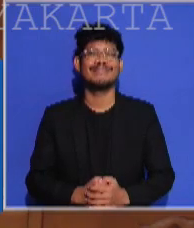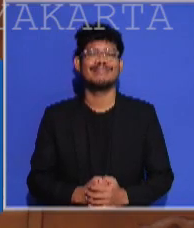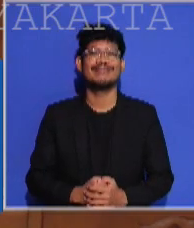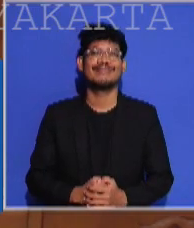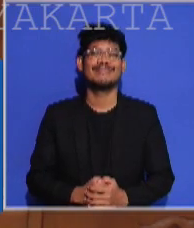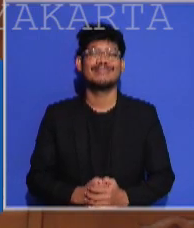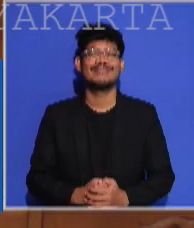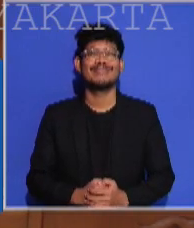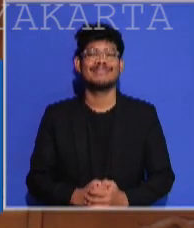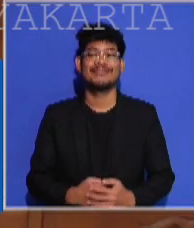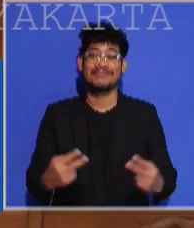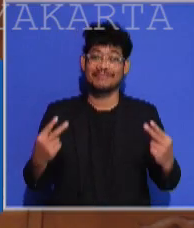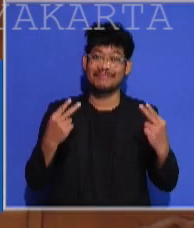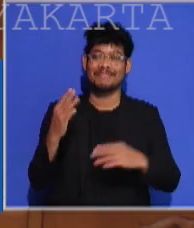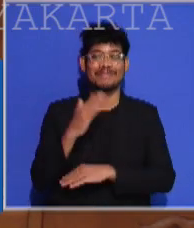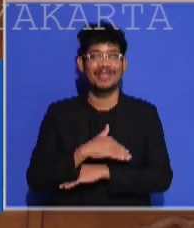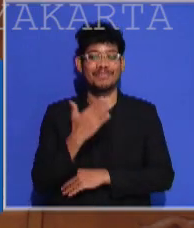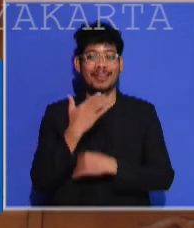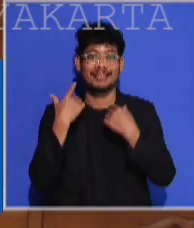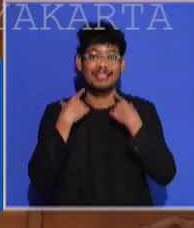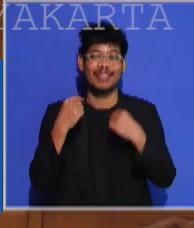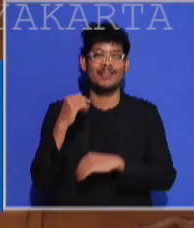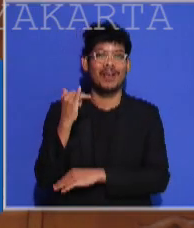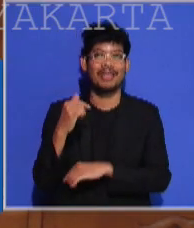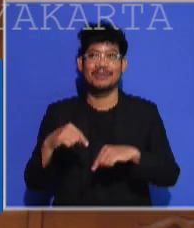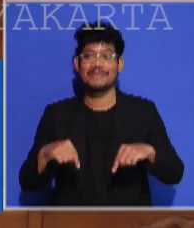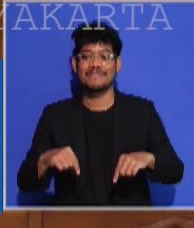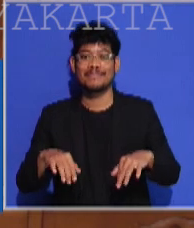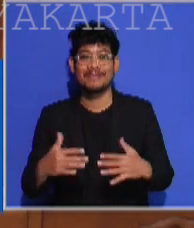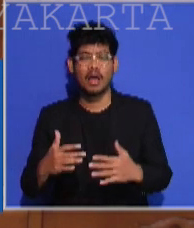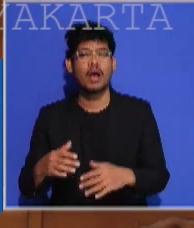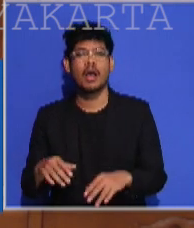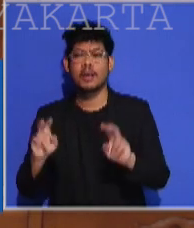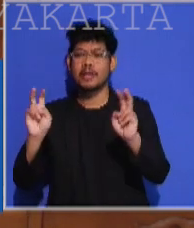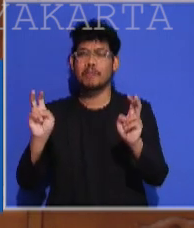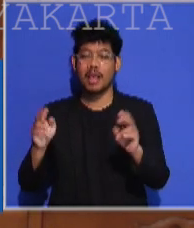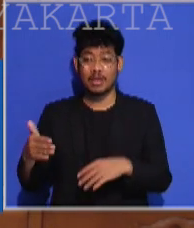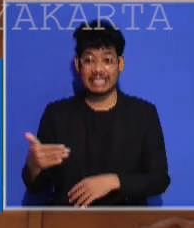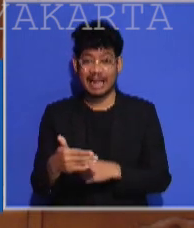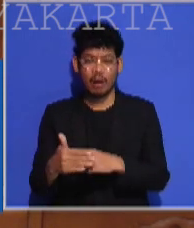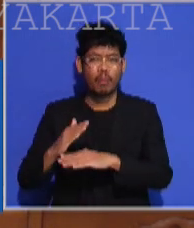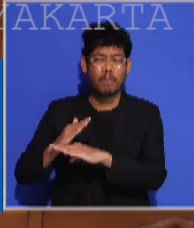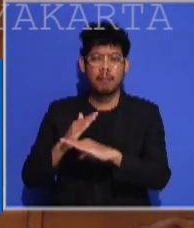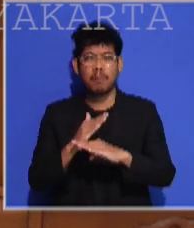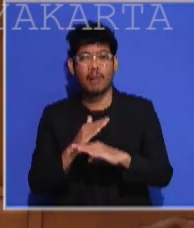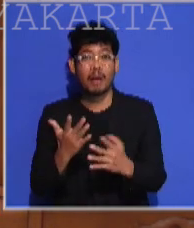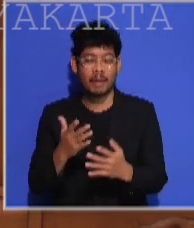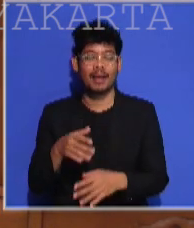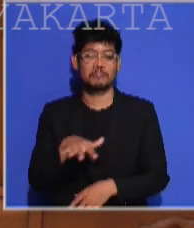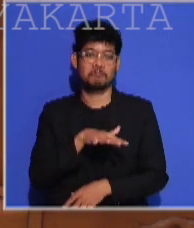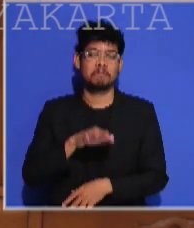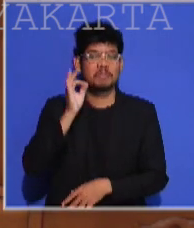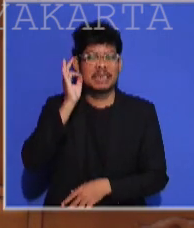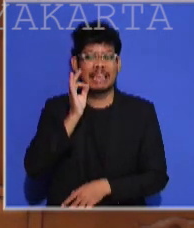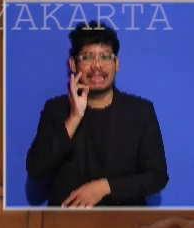panjenengan tasih mriksani Yogyakarta. Para pamirsa ngawekani awiseng pakan ulam pabrikan salah setunggaling coro ingkang saged